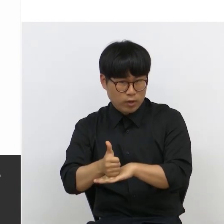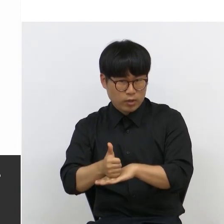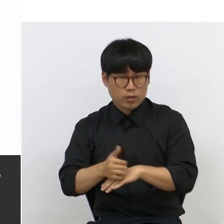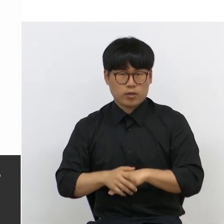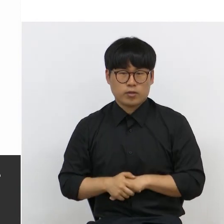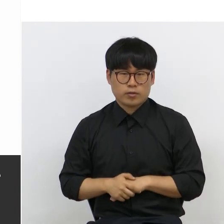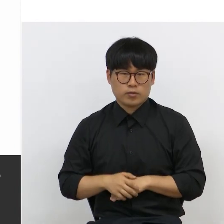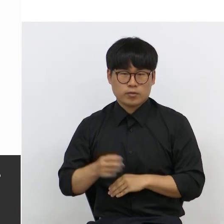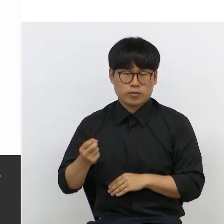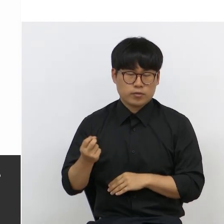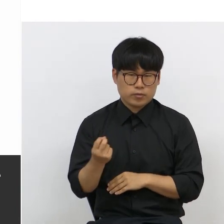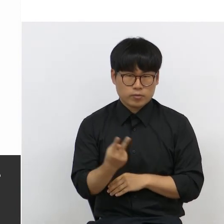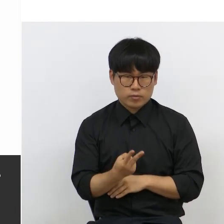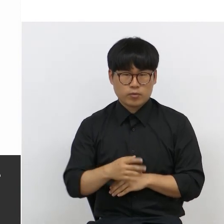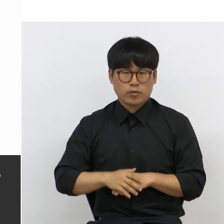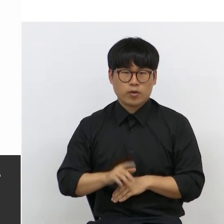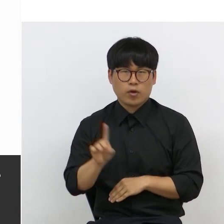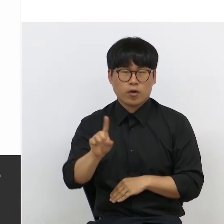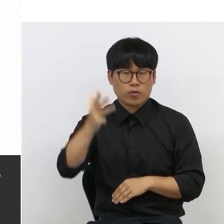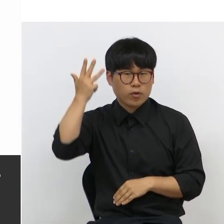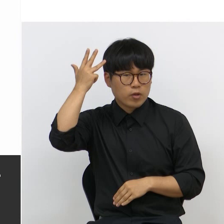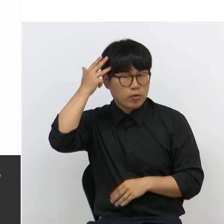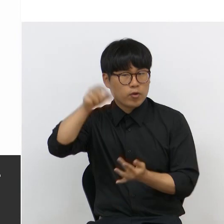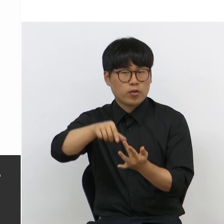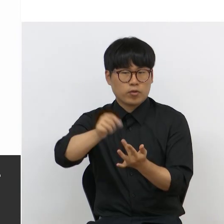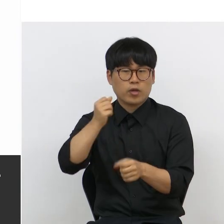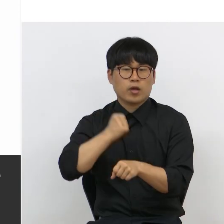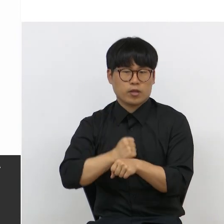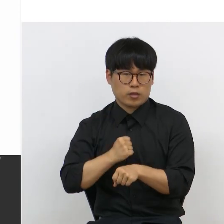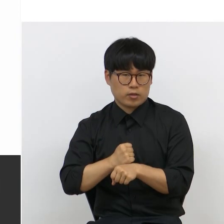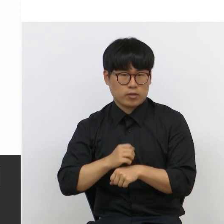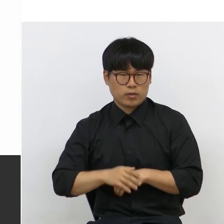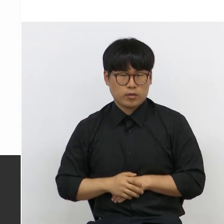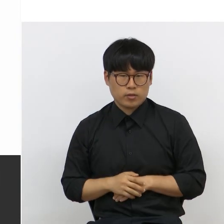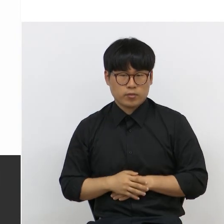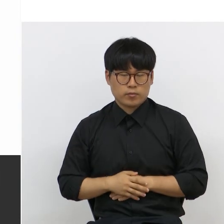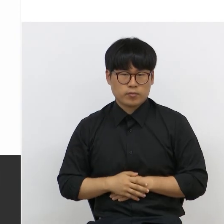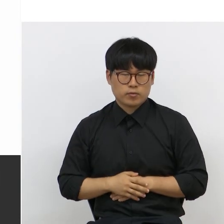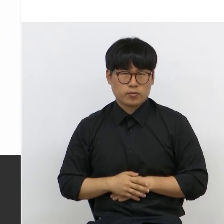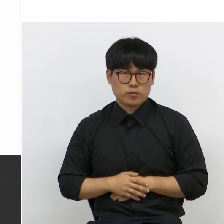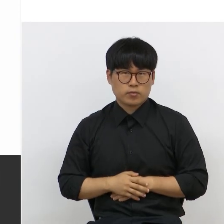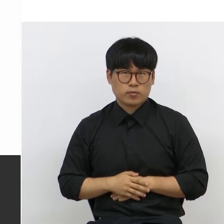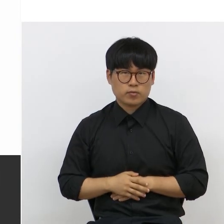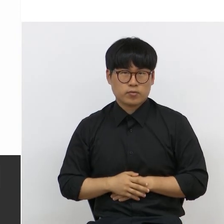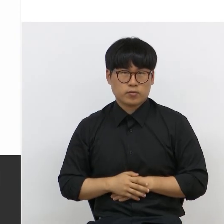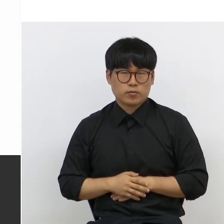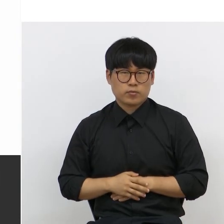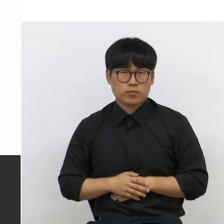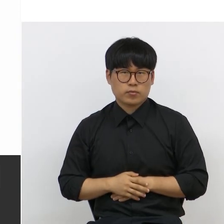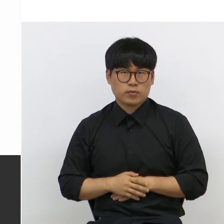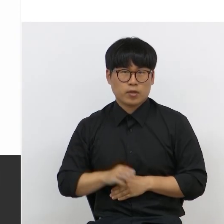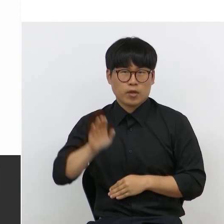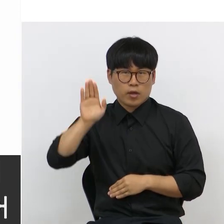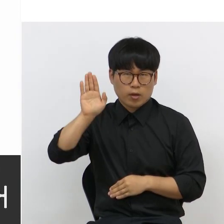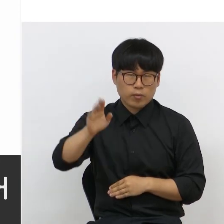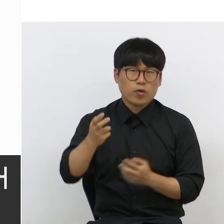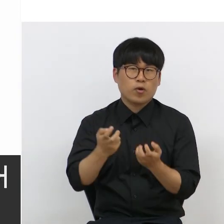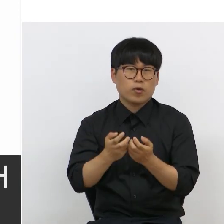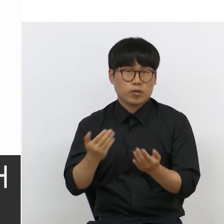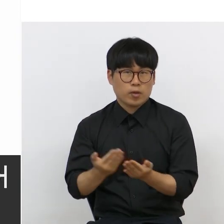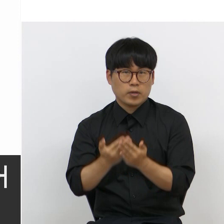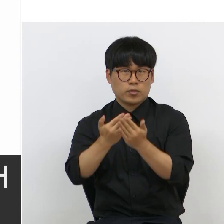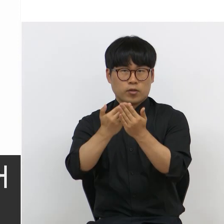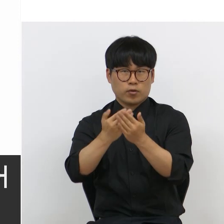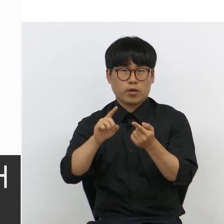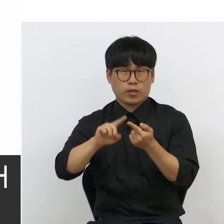요소들, 그다음에 어떤 인공화호를 선택할 것인가, 어떤 문제가 있을 때, 그리고 향후에 어떻게 발전할까에